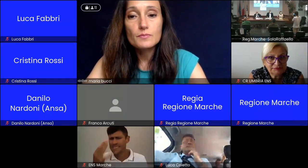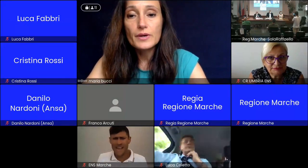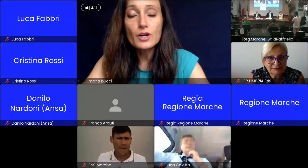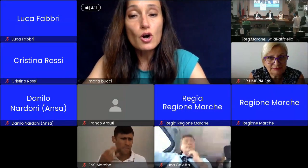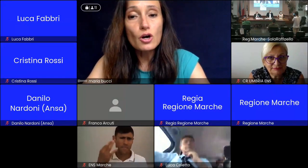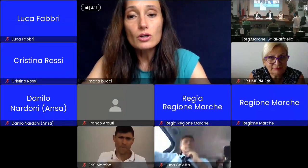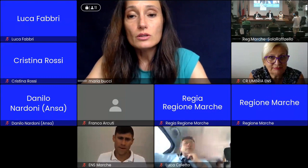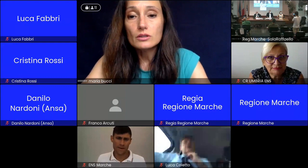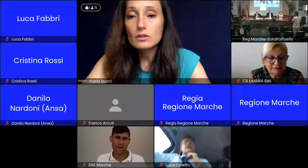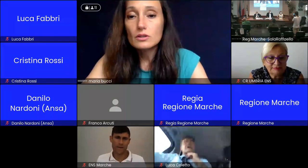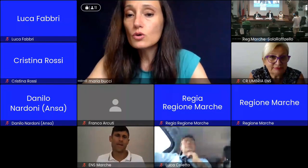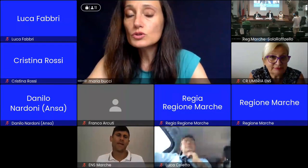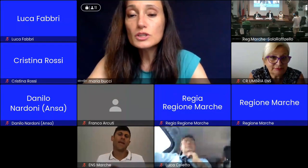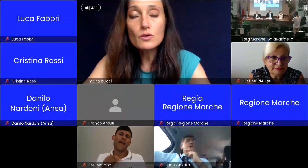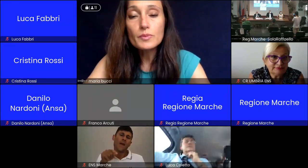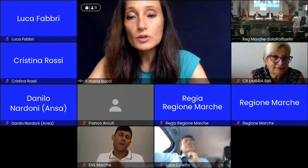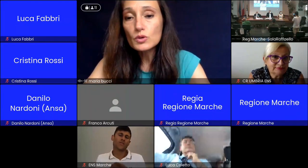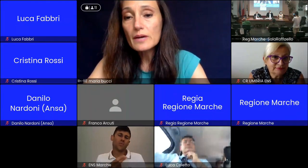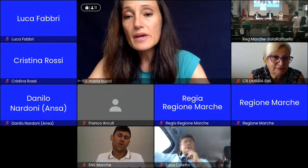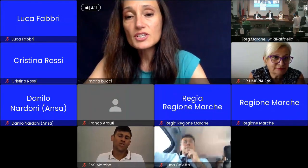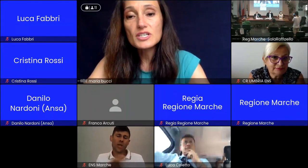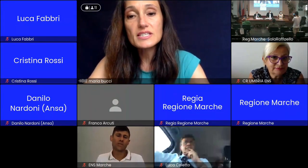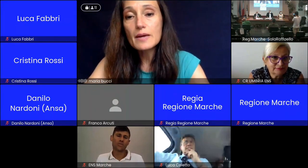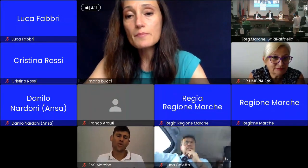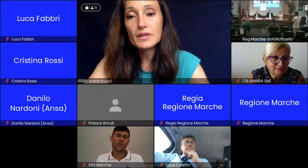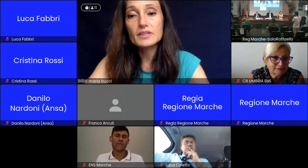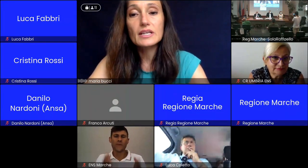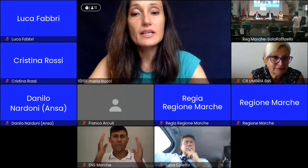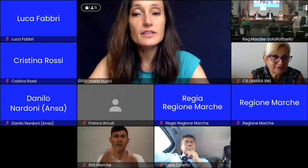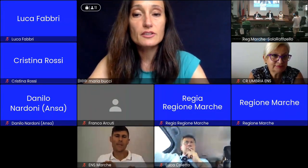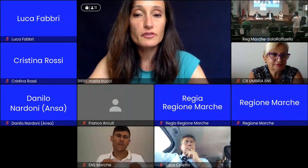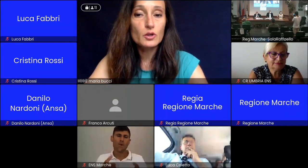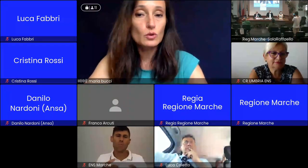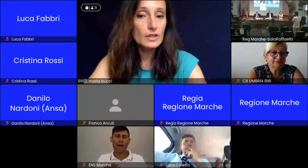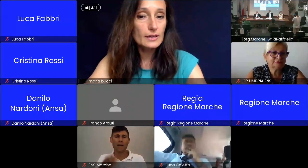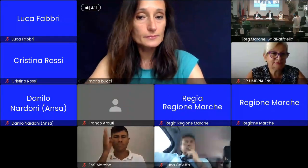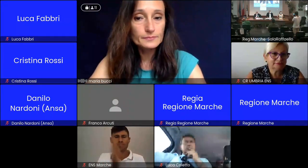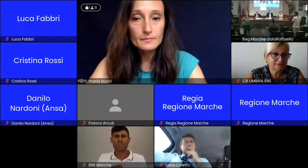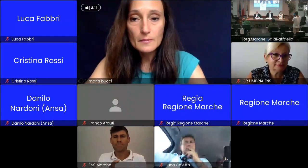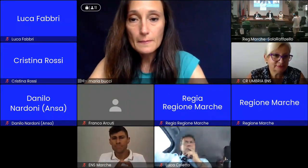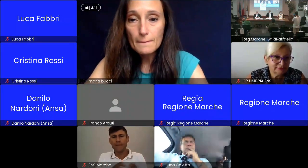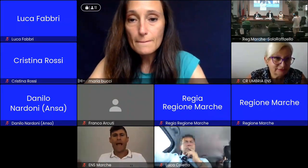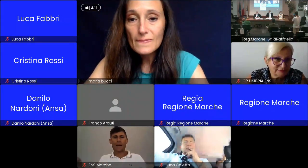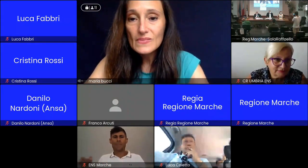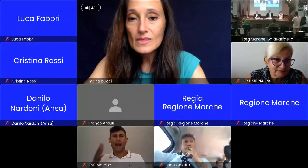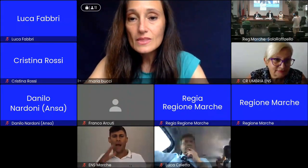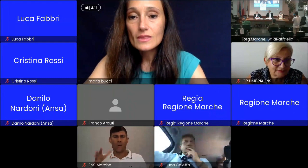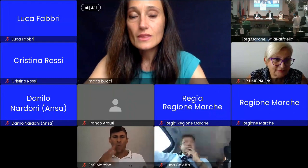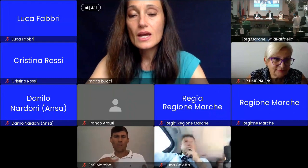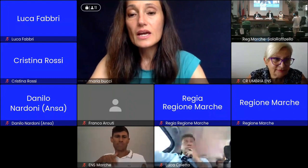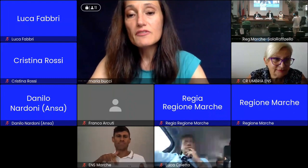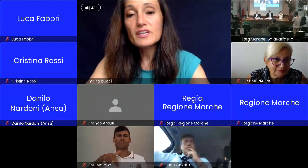e però continuano per noi a emergere sempre delle difficoltà. E